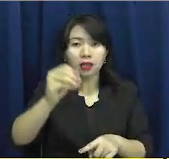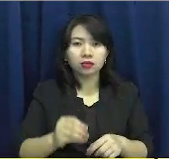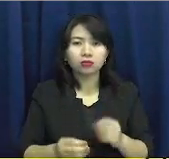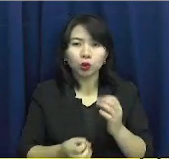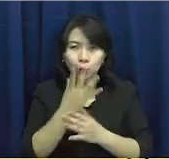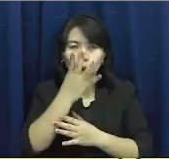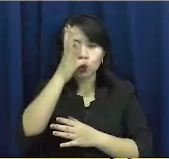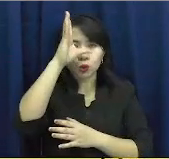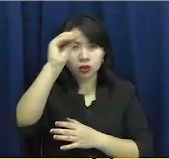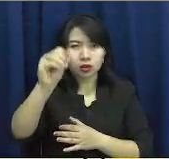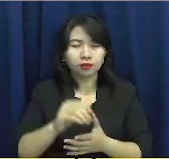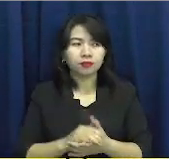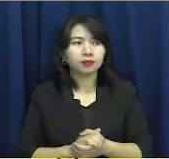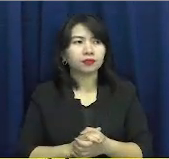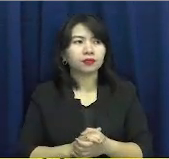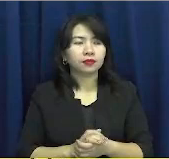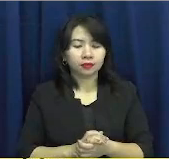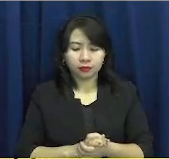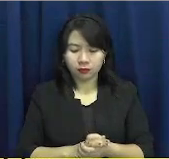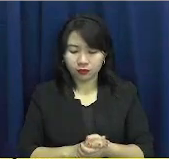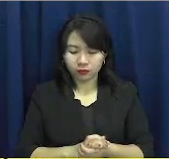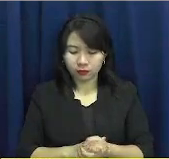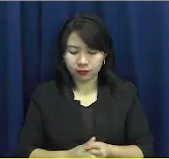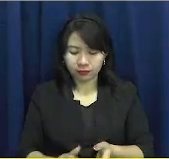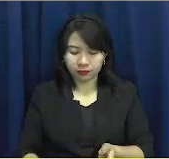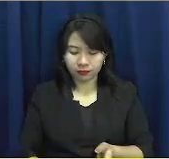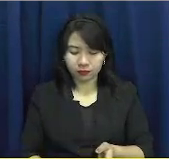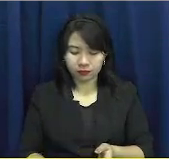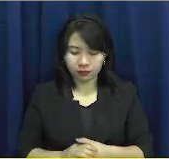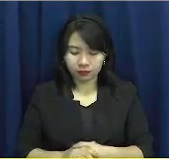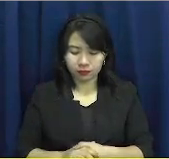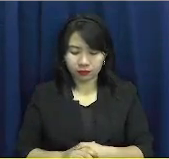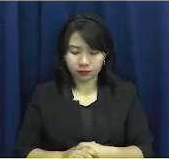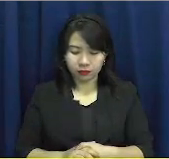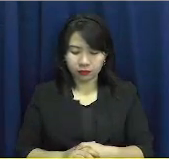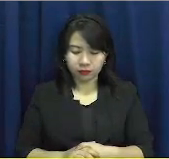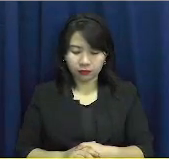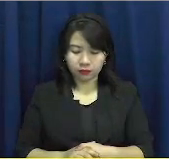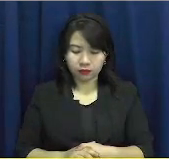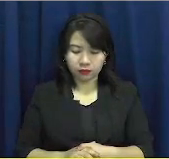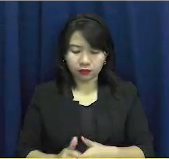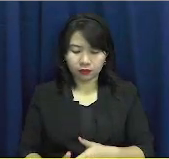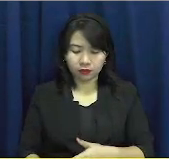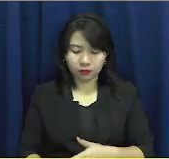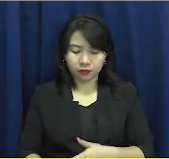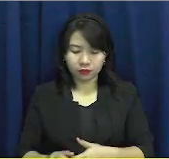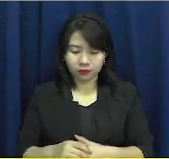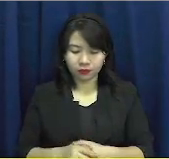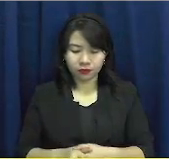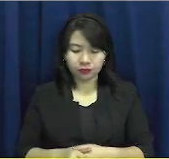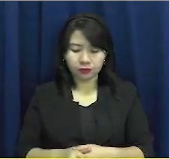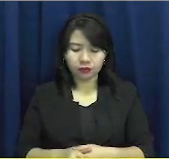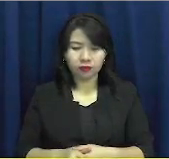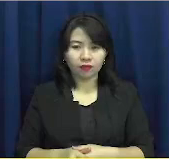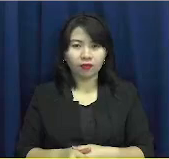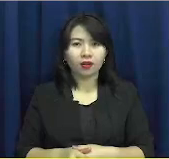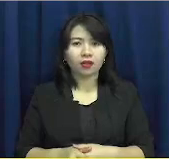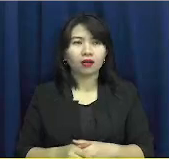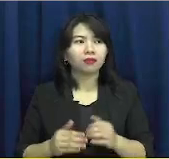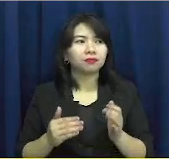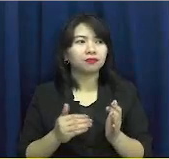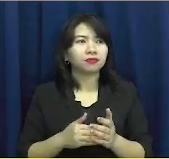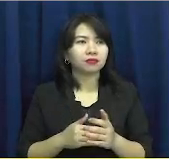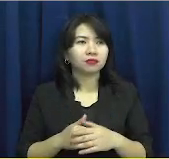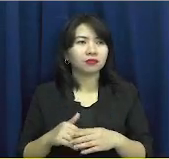the church ay nandiyan dyan. Ginamit ko po itong text po na ito sa church administration. Actually, hindi lamang po dyan. Even in